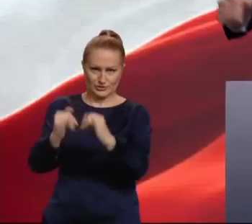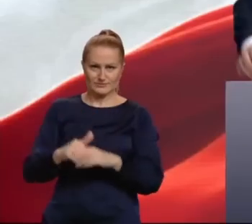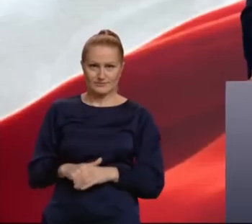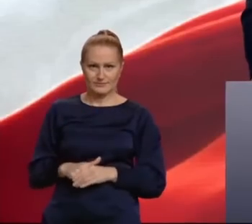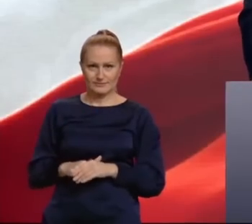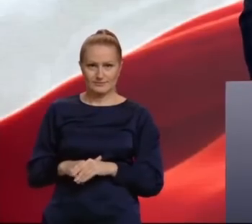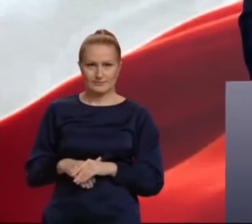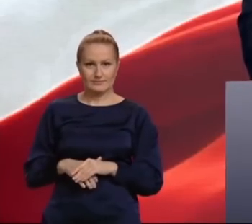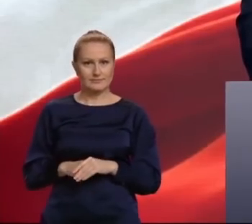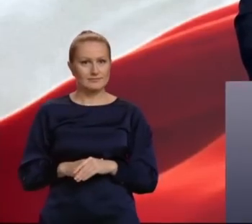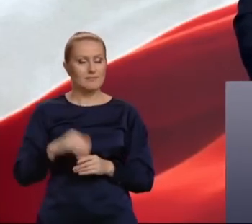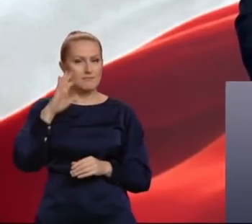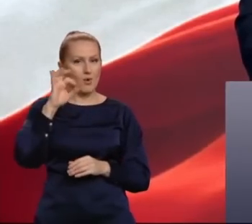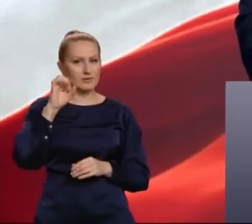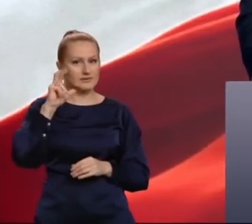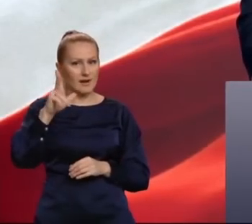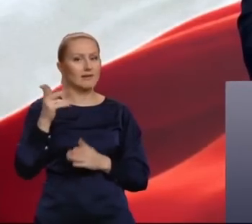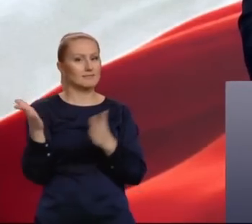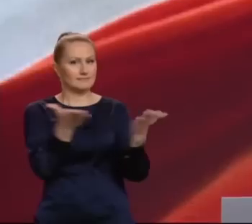Krzysztof Bosak, bardzo proszę.